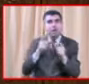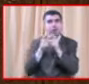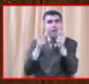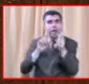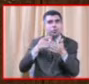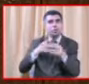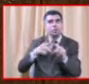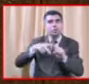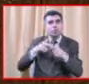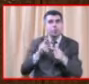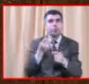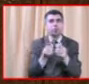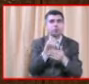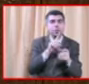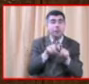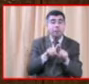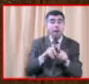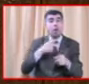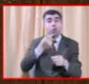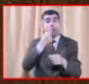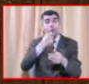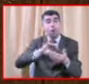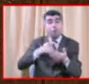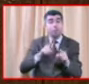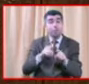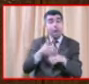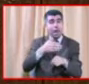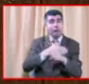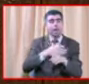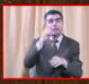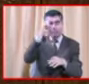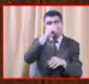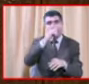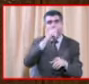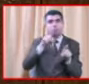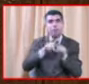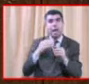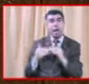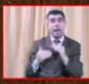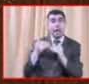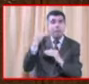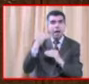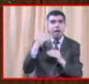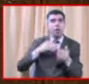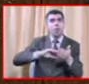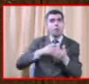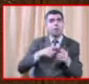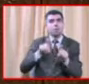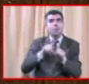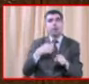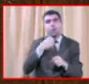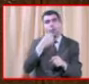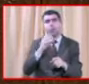كاين مشكل مع المصنعين صحيح، لان هذا كنا عارفينه قبل، لان كان عندهم واحد الهامش ديال الربح اكبر من الناس الاخرين.